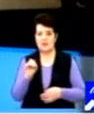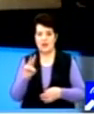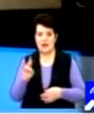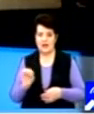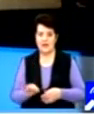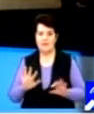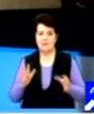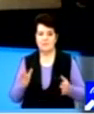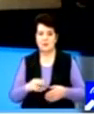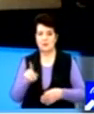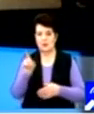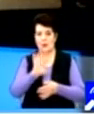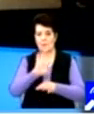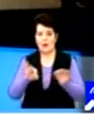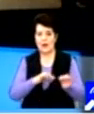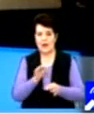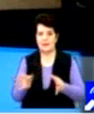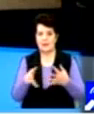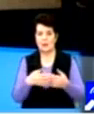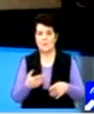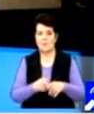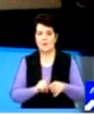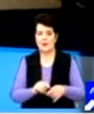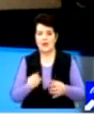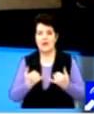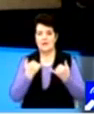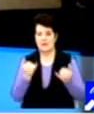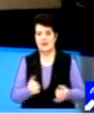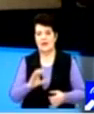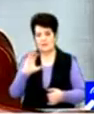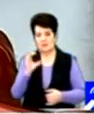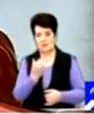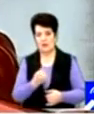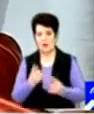face parte dintr-un proiect de colaborare dedicat centenarului Marii Uniri.